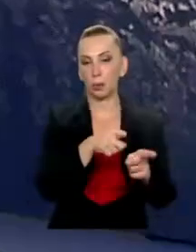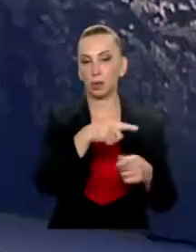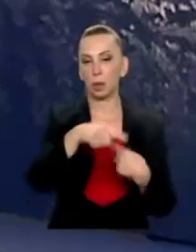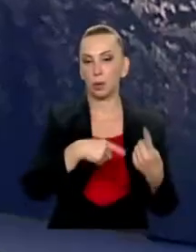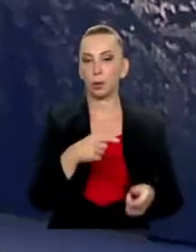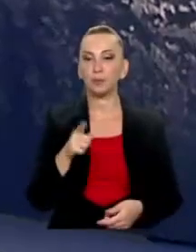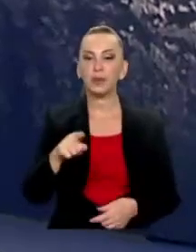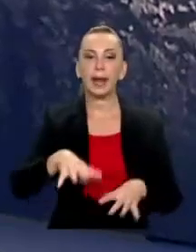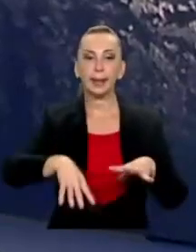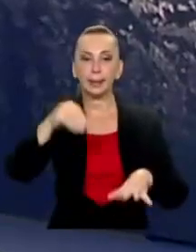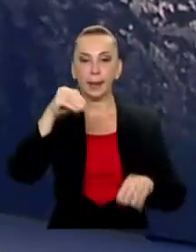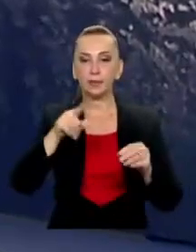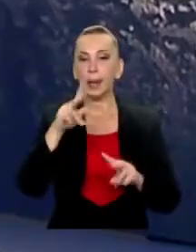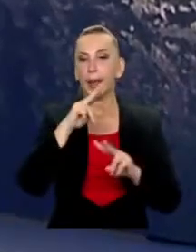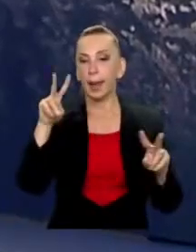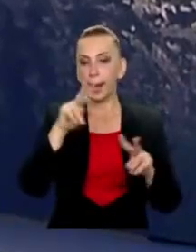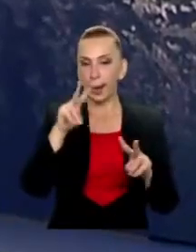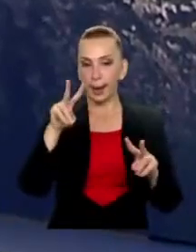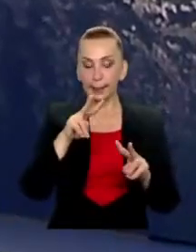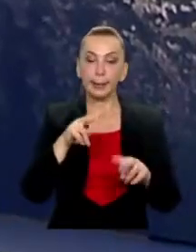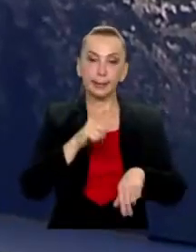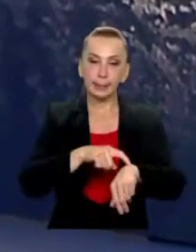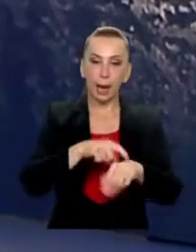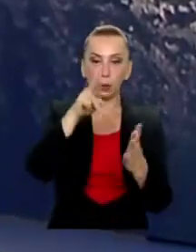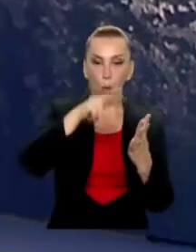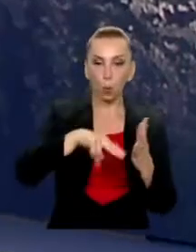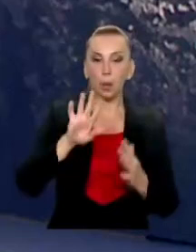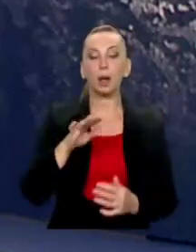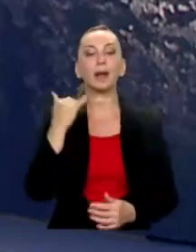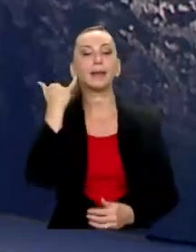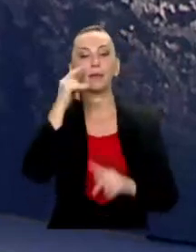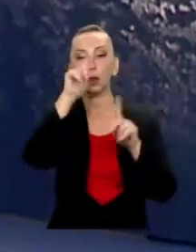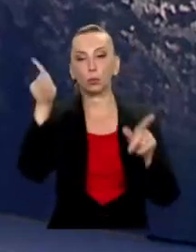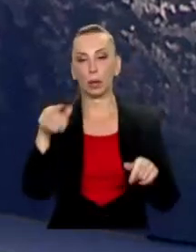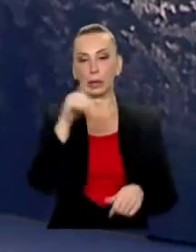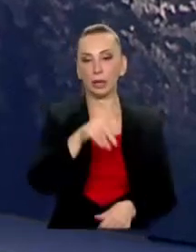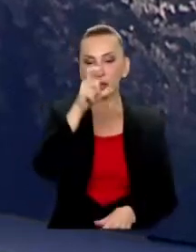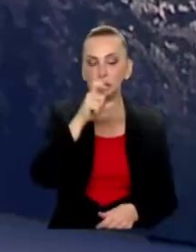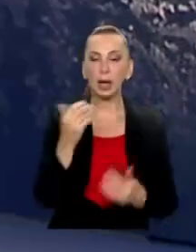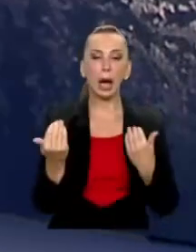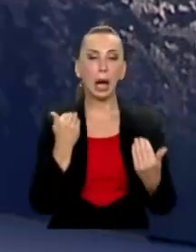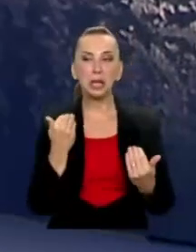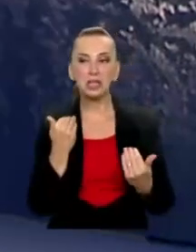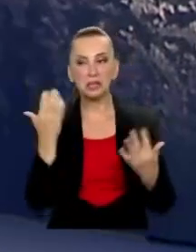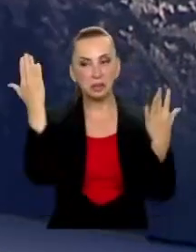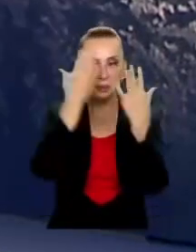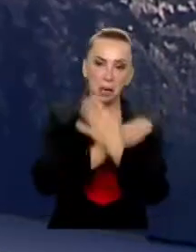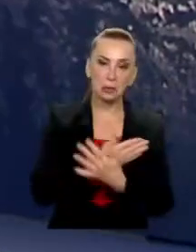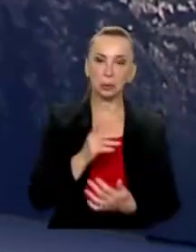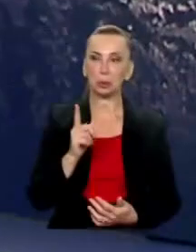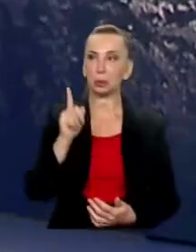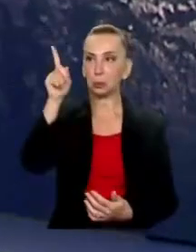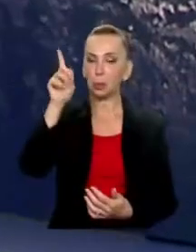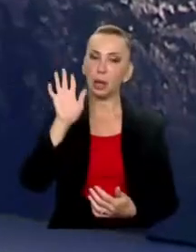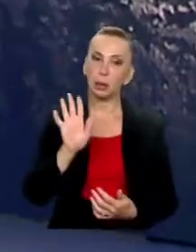Nevşehir'de elektrik sayacı okumak için bir telefoncu dükkanına giden işçi adresi karıştırıp üst kata çıktı şanssızlık bu